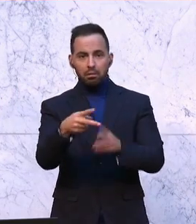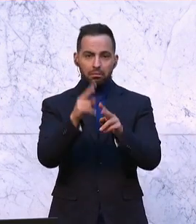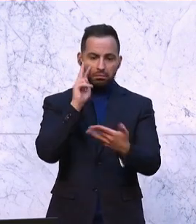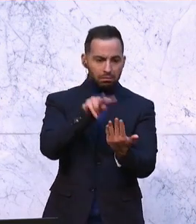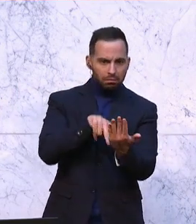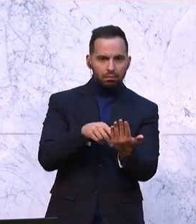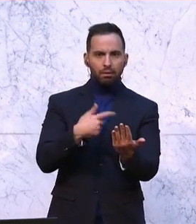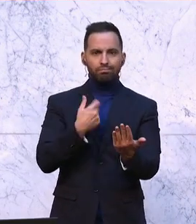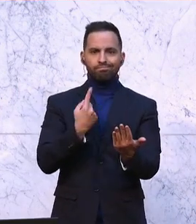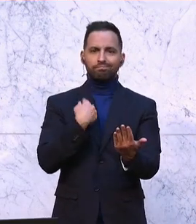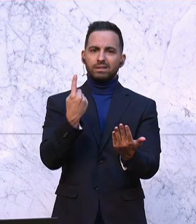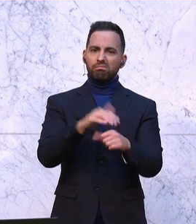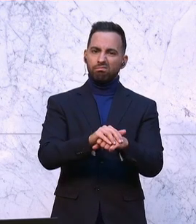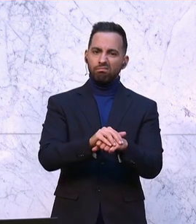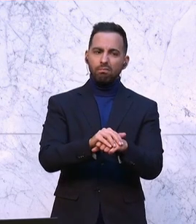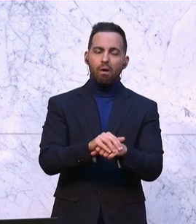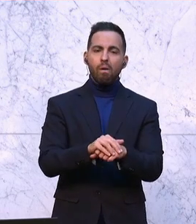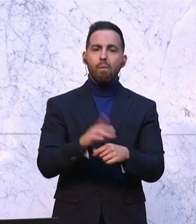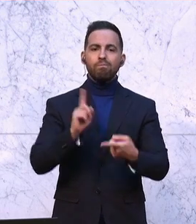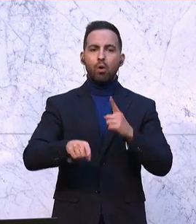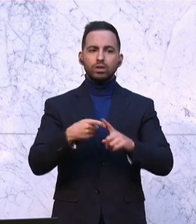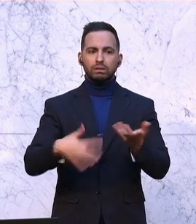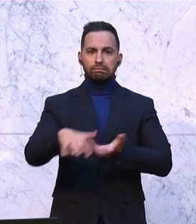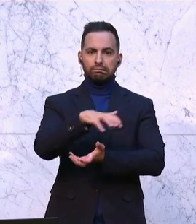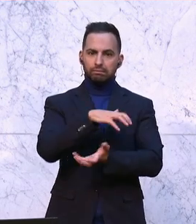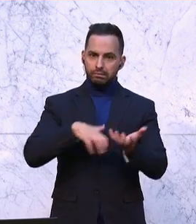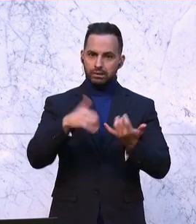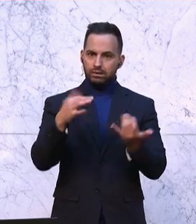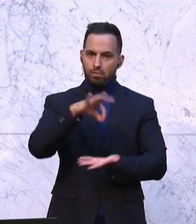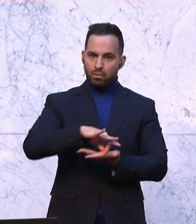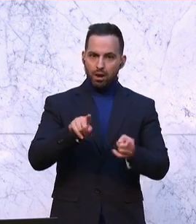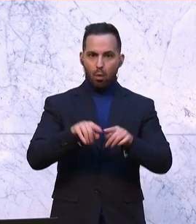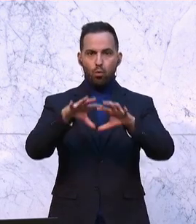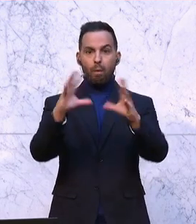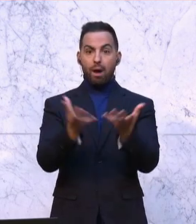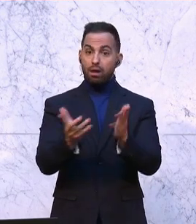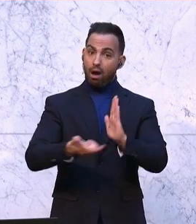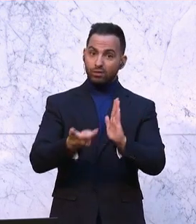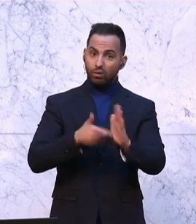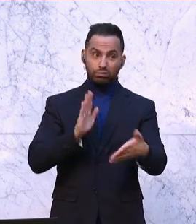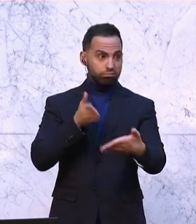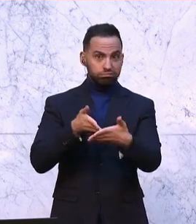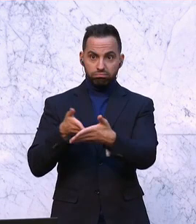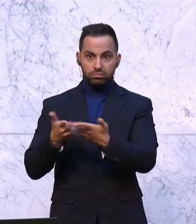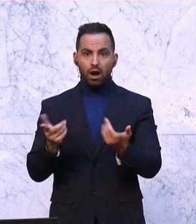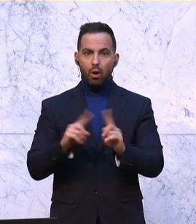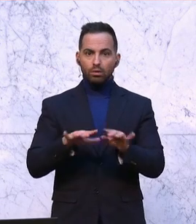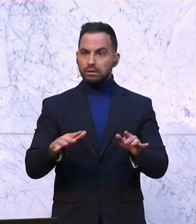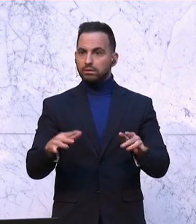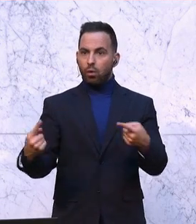muss leider feststellen, dass wir politische Unruhen haben, dass wir vor globalen Herausforderungen stehen und